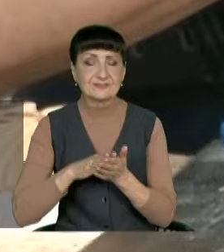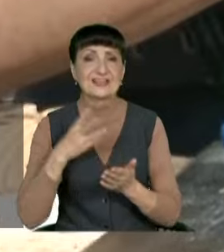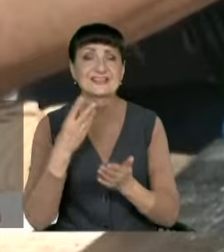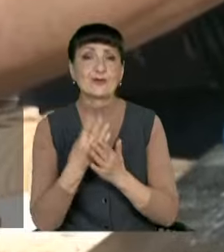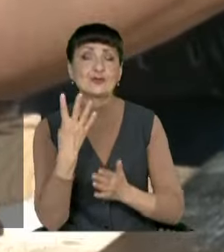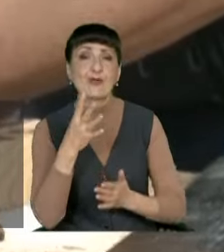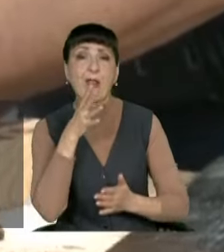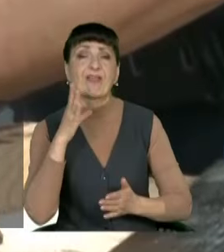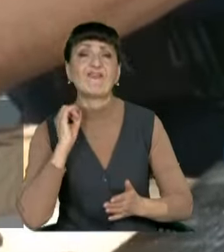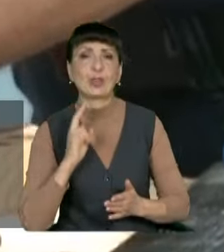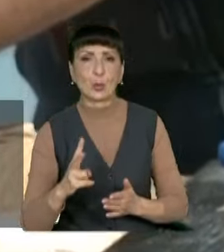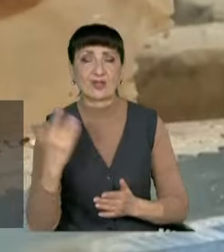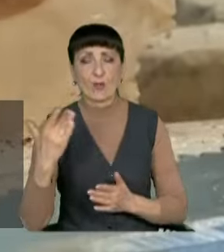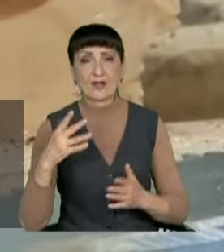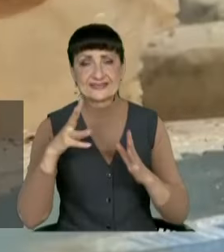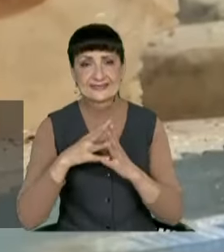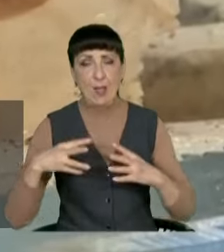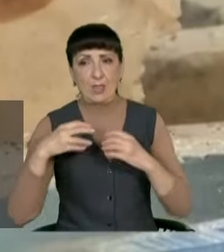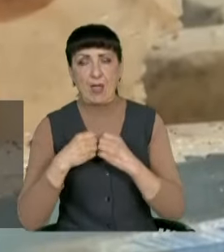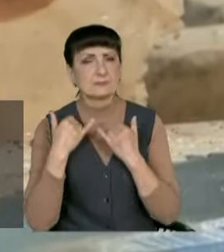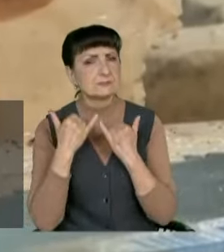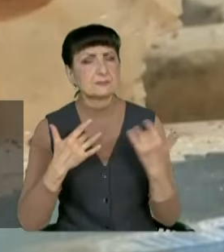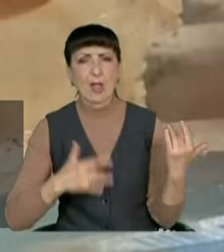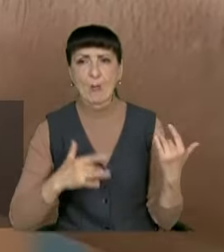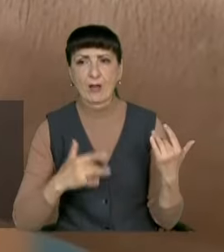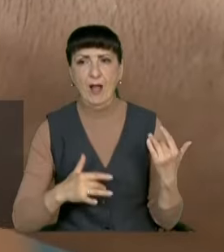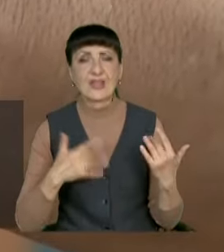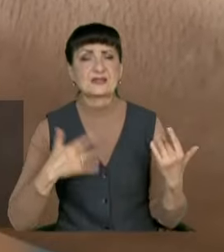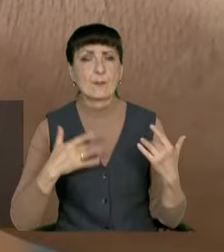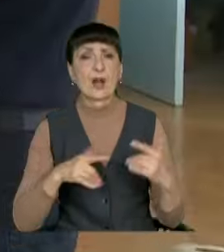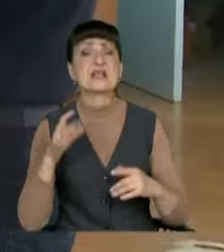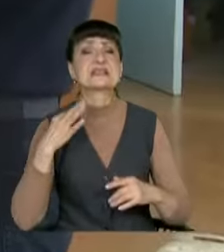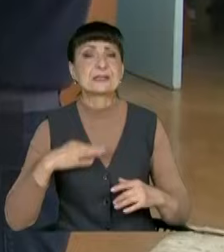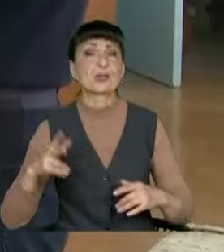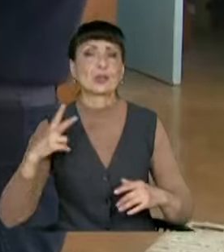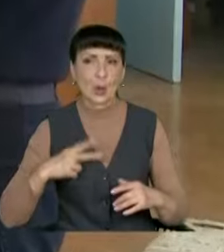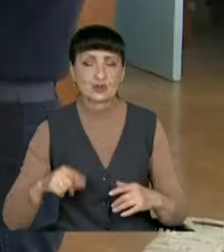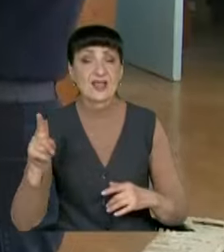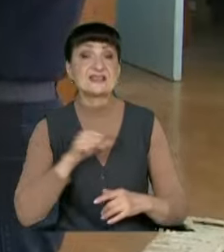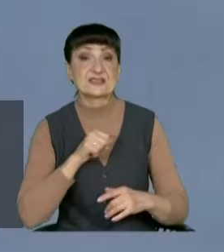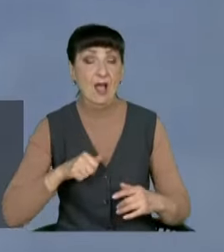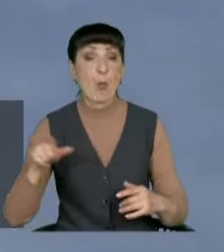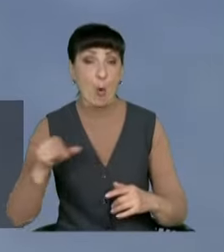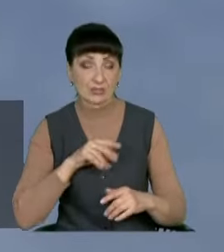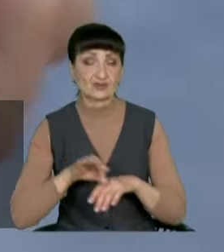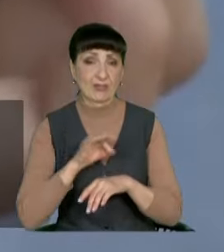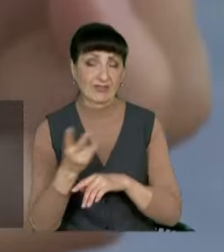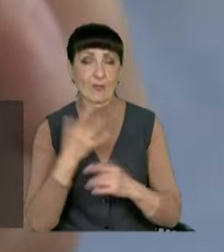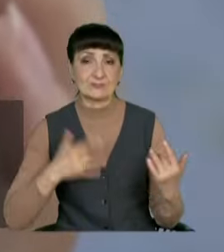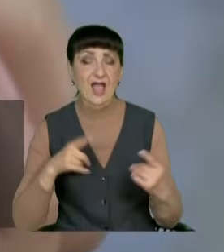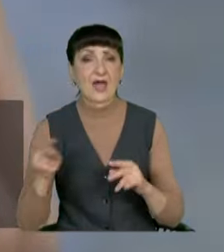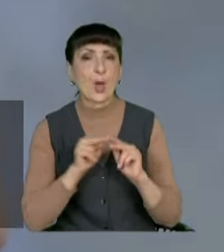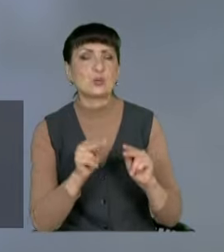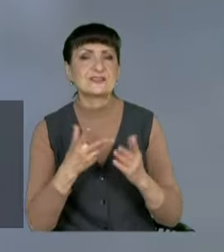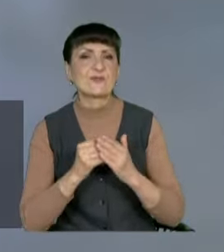4-летнего внука. В их семье музыкальный инструмент чтят особо сильно. На домбре играет и сын с дочкой, и сам мастер с супругой. Она и стала учителем для